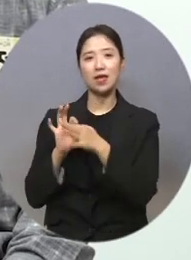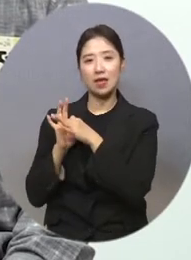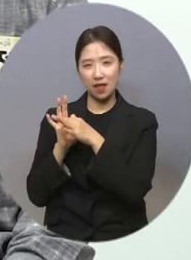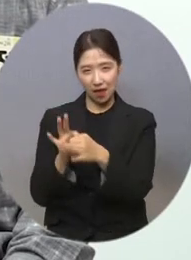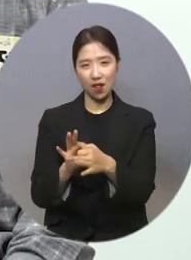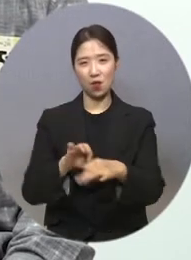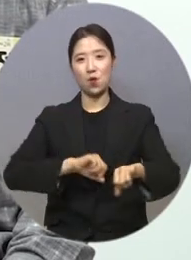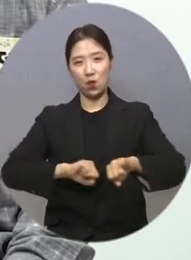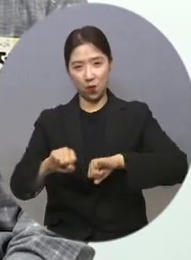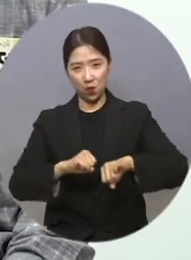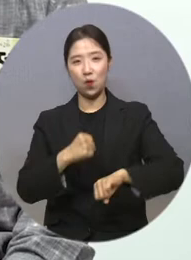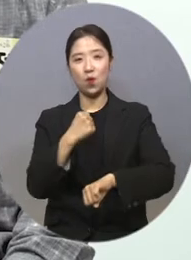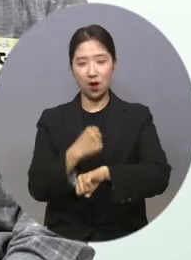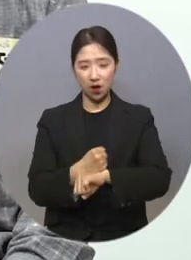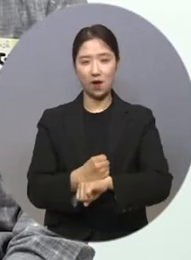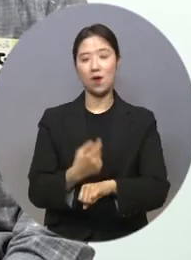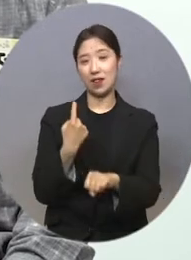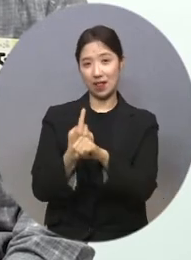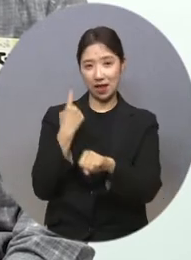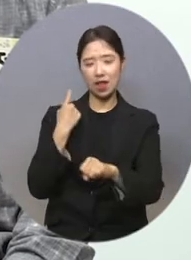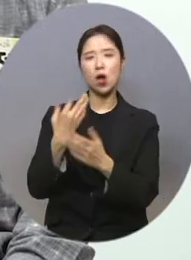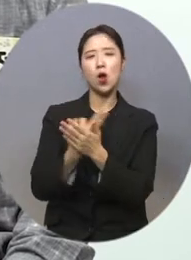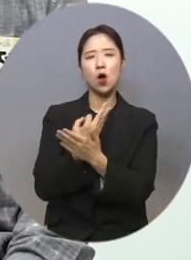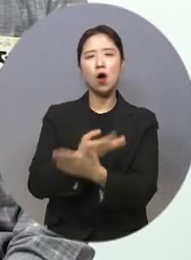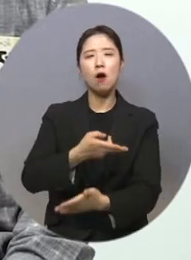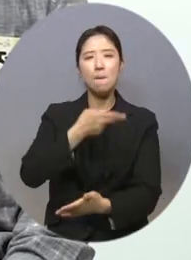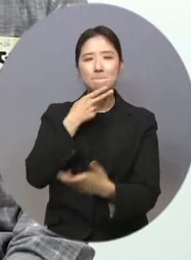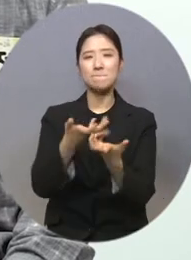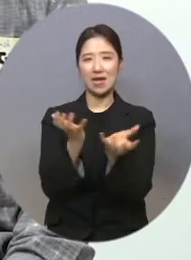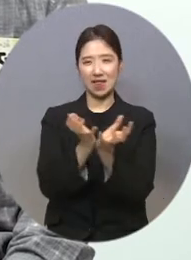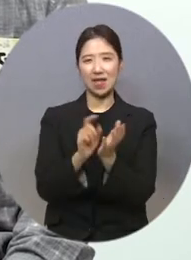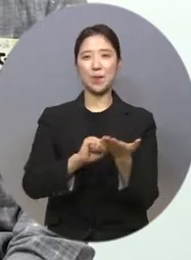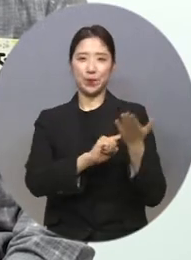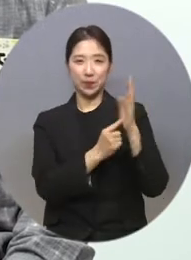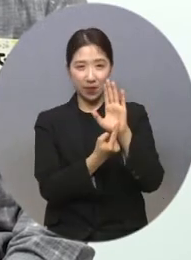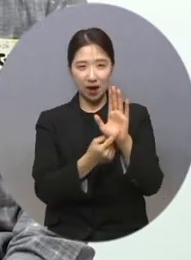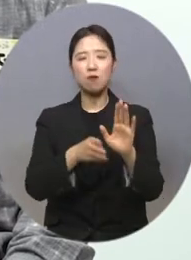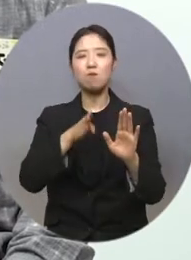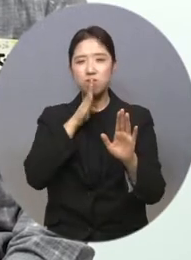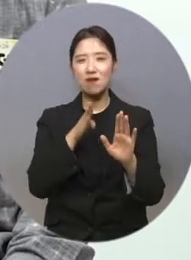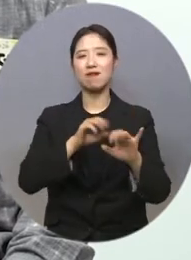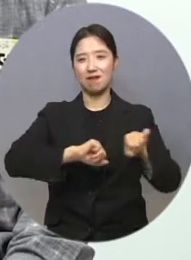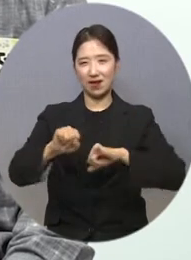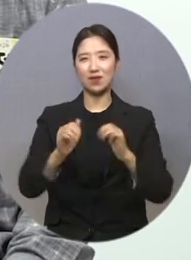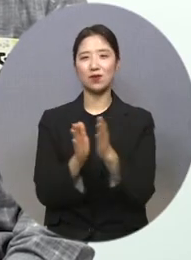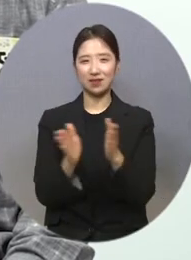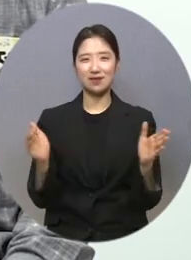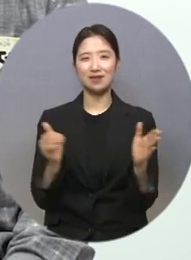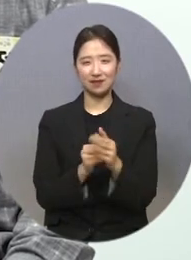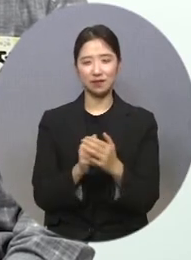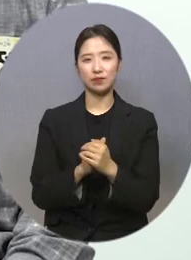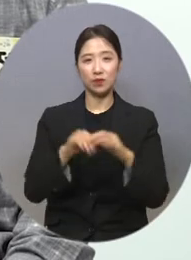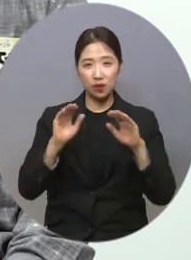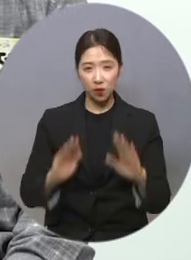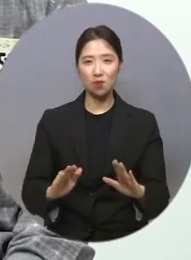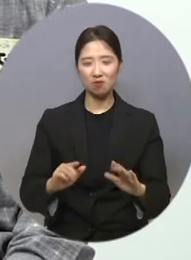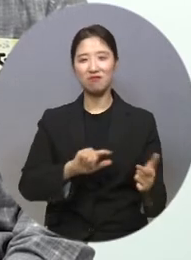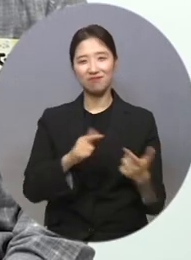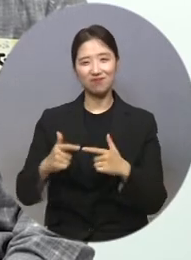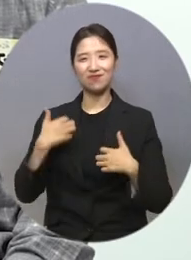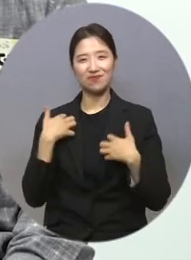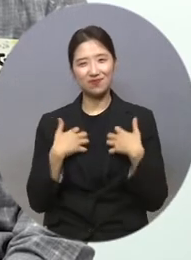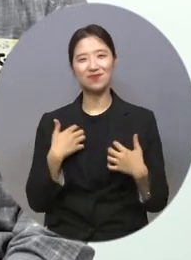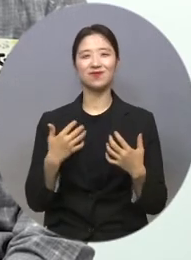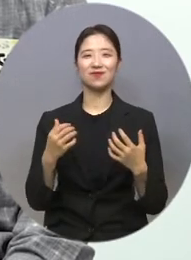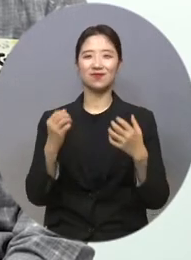작년까지 계속 활동을 하고 있었고 작년에 비영리 단체로 출범을 하면서 저희가 본격적인 활동을 시작하고 있습니다. 오늘 여러 가지 재미있는 얘기들 많이